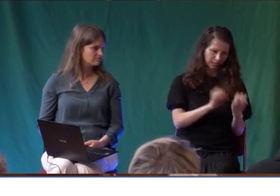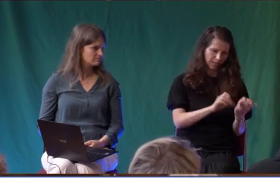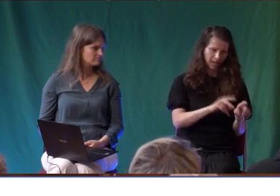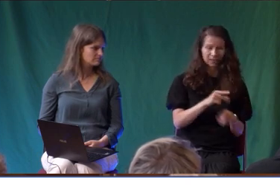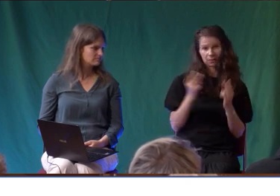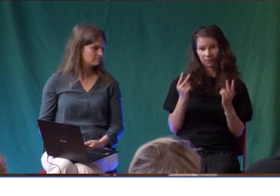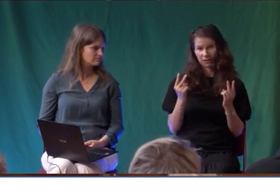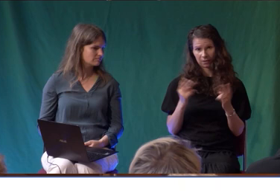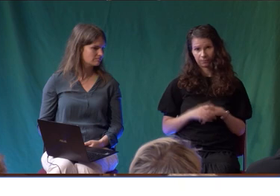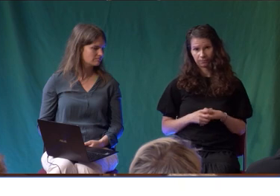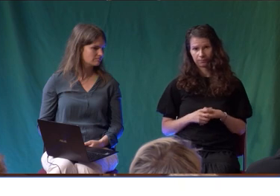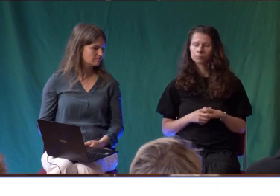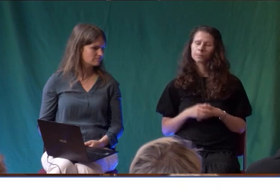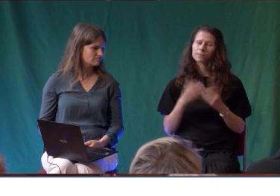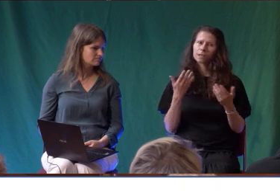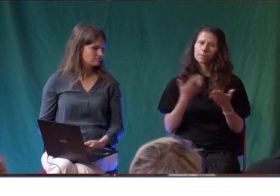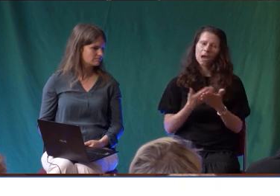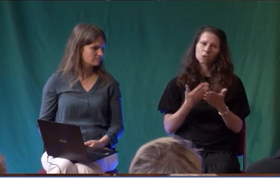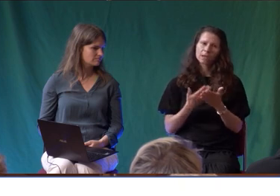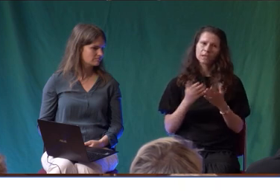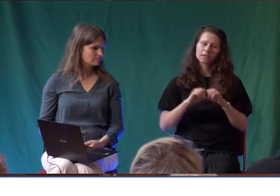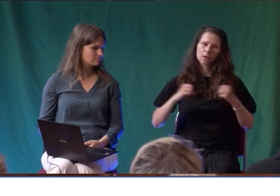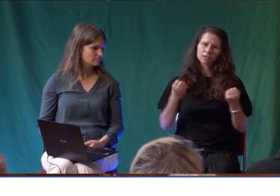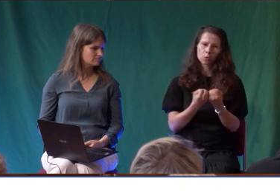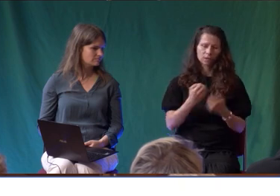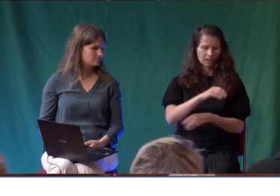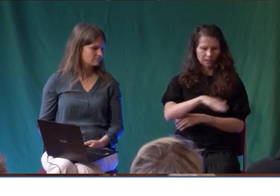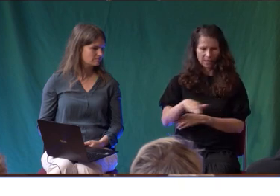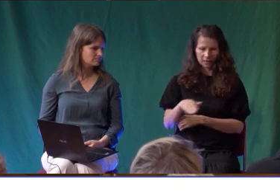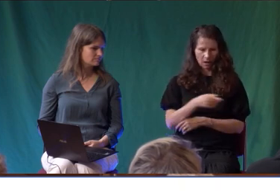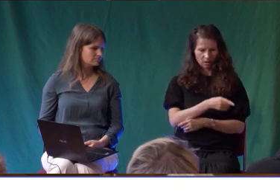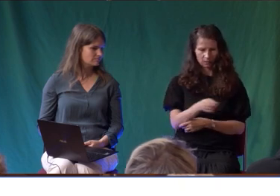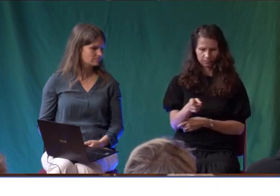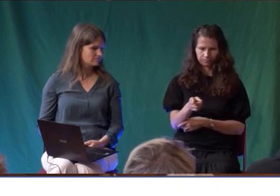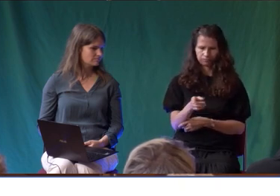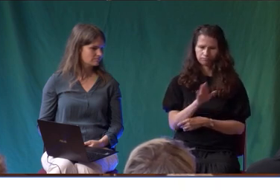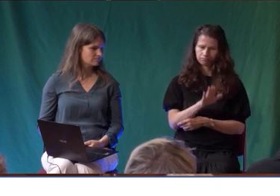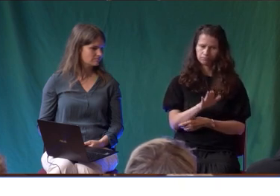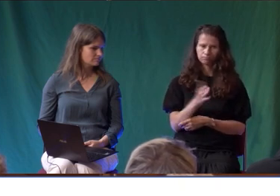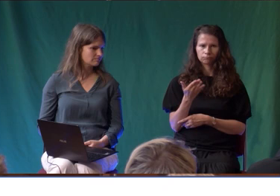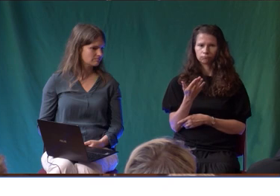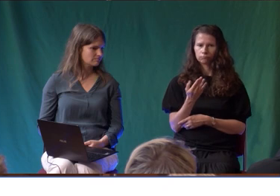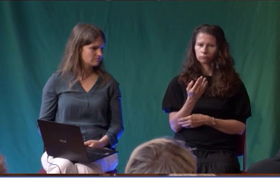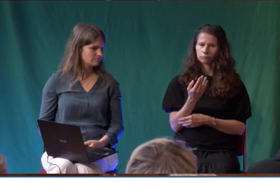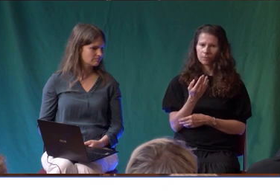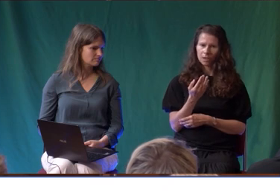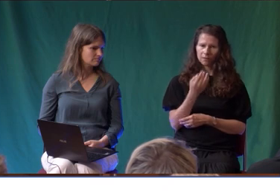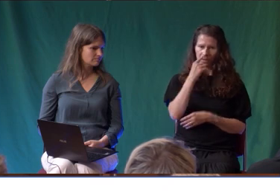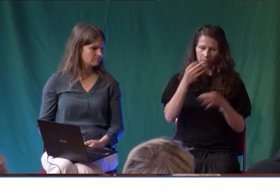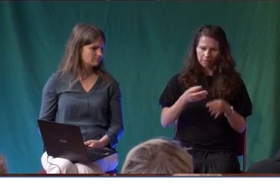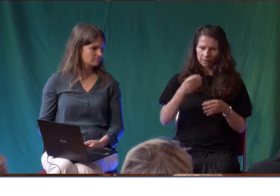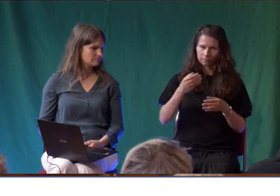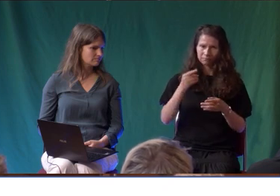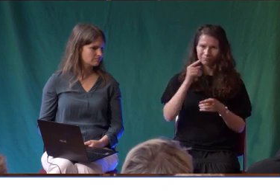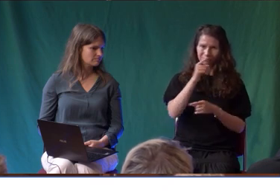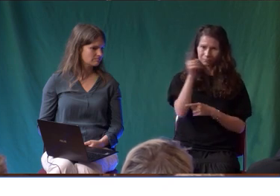in Situationen wenn wenn Kinder entscheidungsphasen sich selbst die Schuld geben dass ihre Eltern